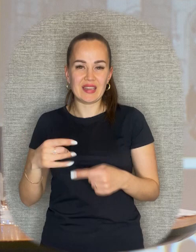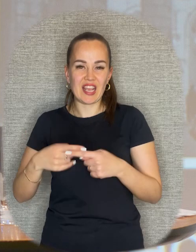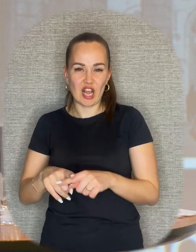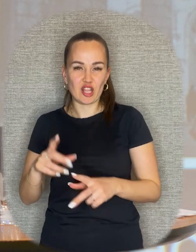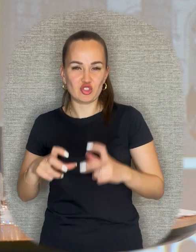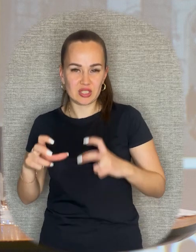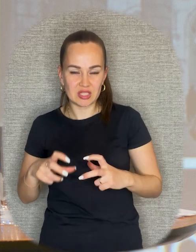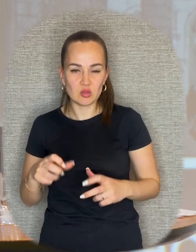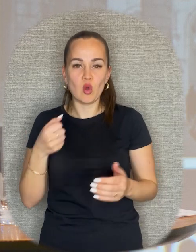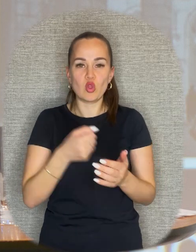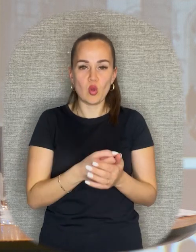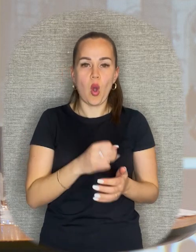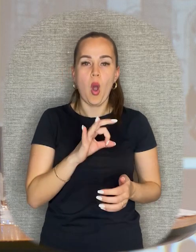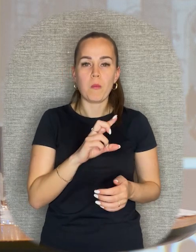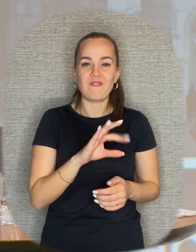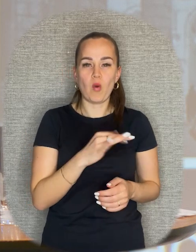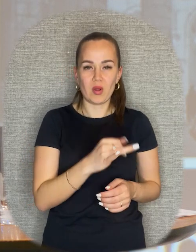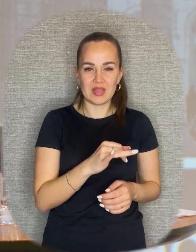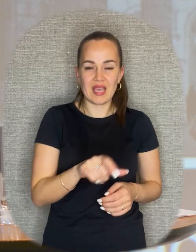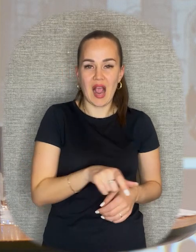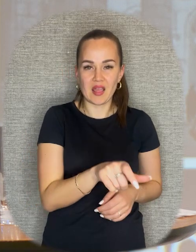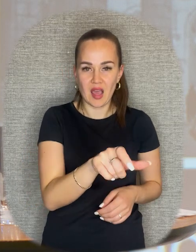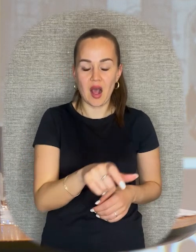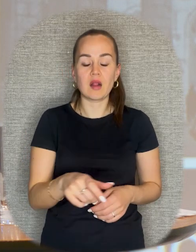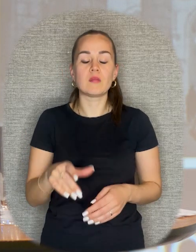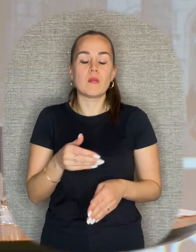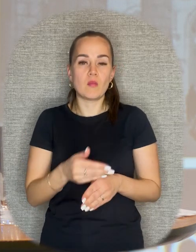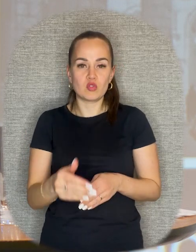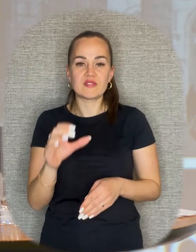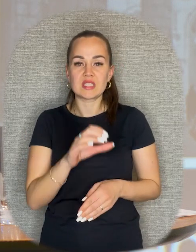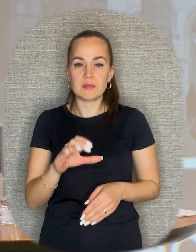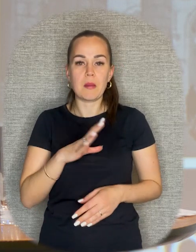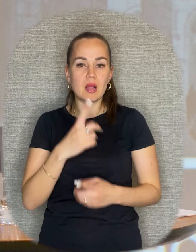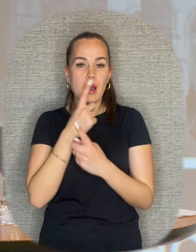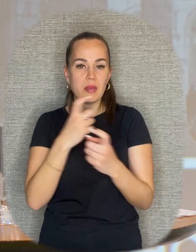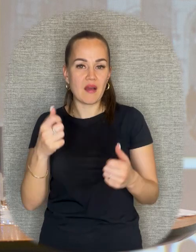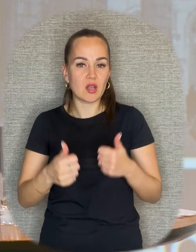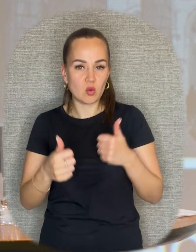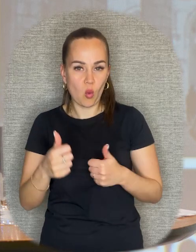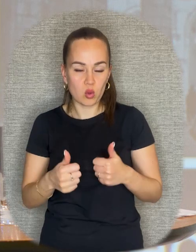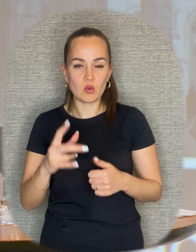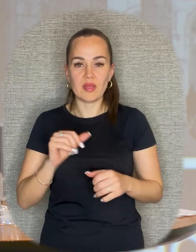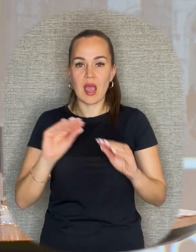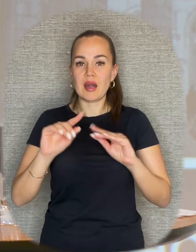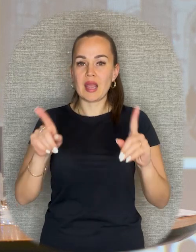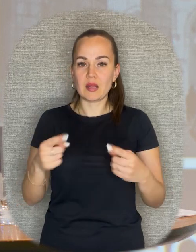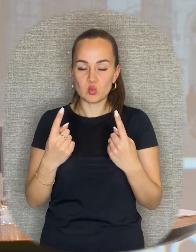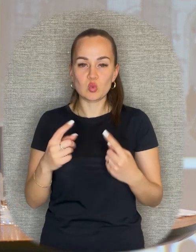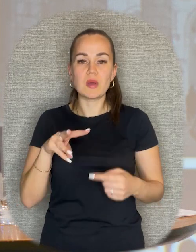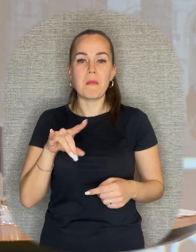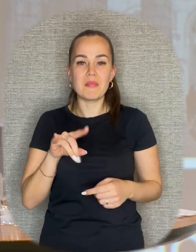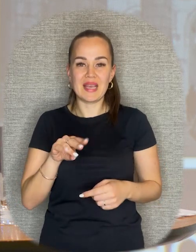международного современного Московского проспекта на участке от технологического института до Обводного